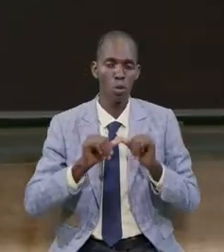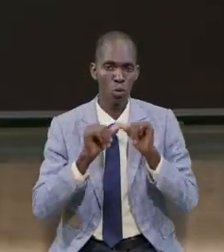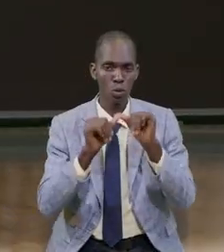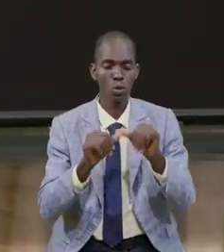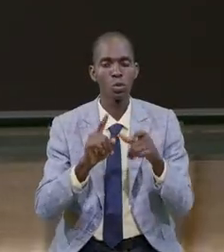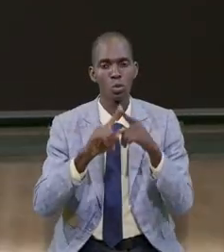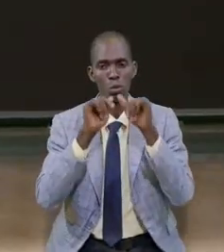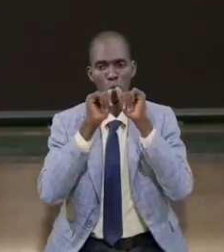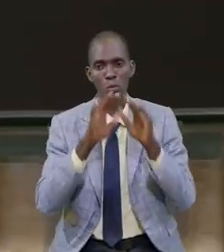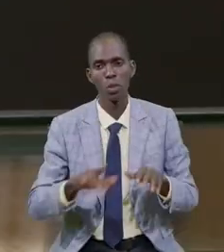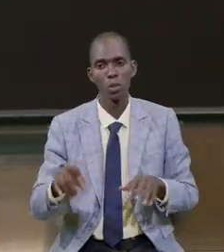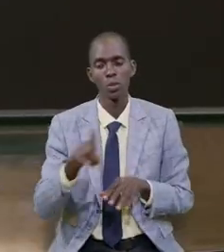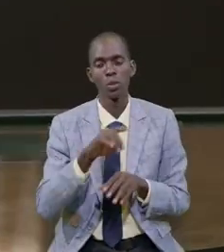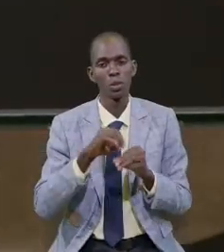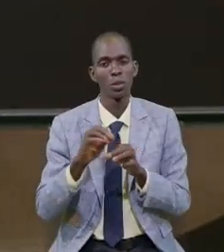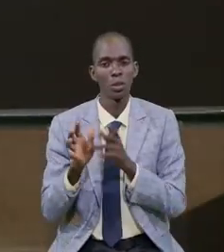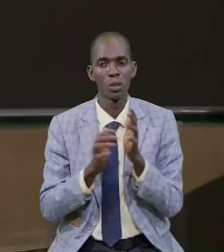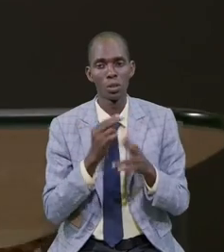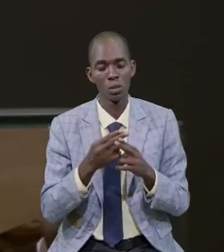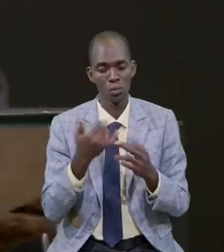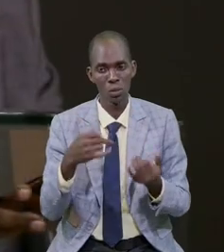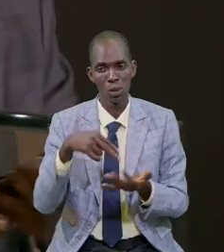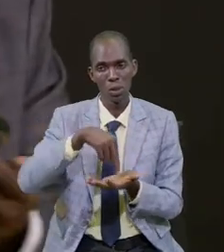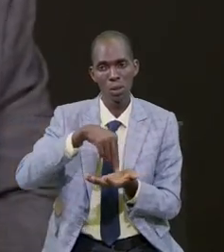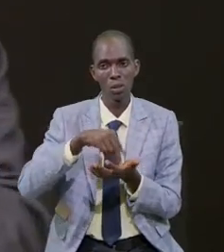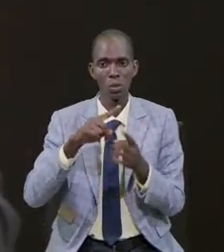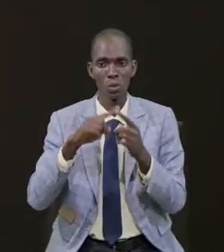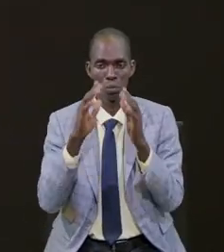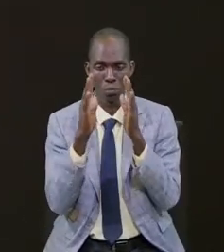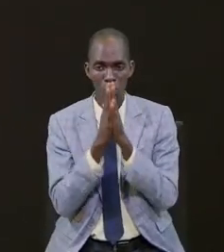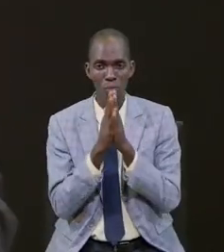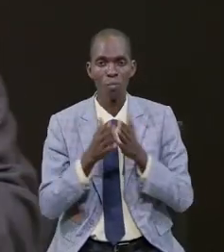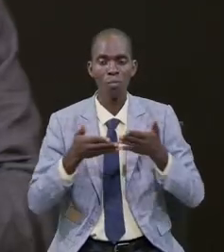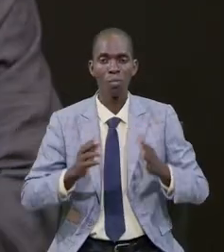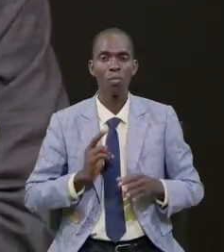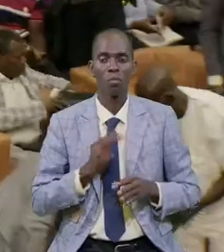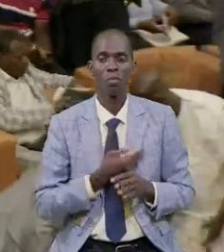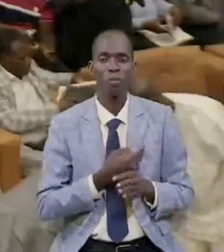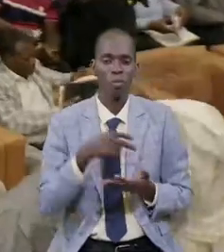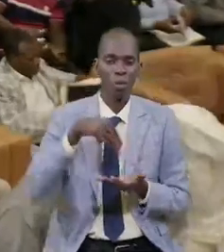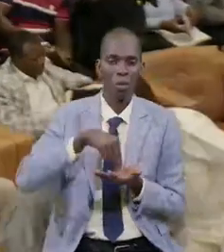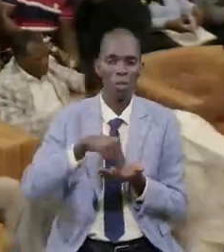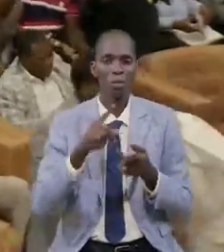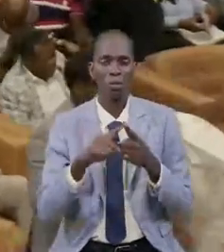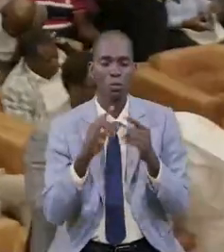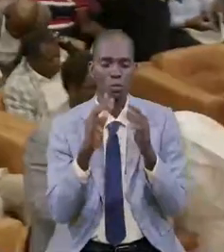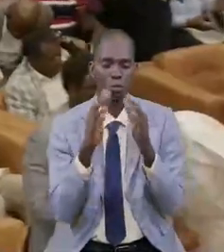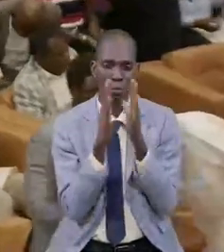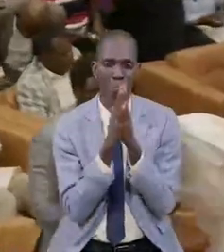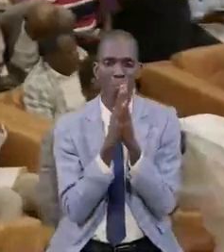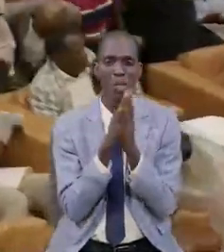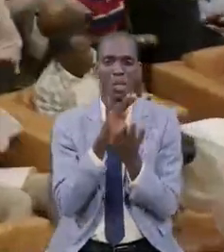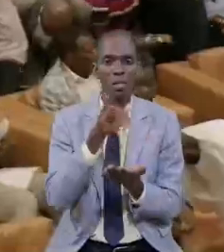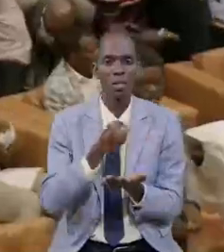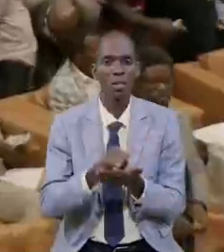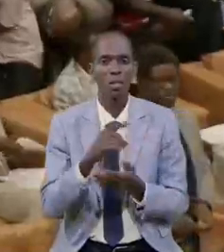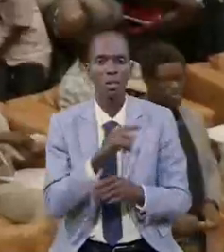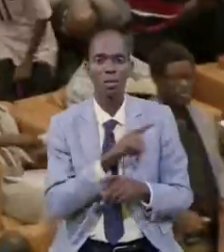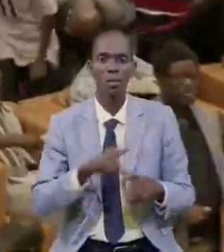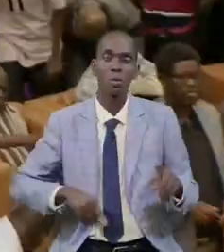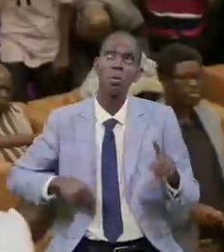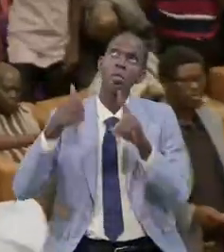Il va continuer de vous bénir. Tenez-vous debout maintenant et parlez au Seigneur dans la prière. Levez-vous, parlez au Seigneur. Que